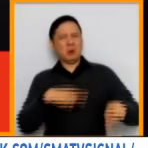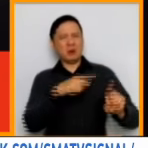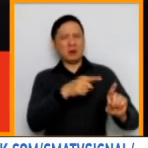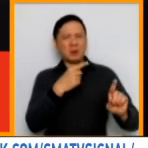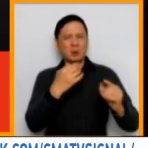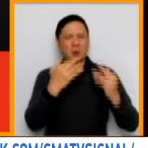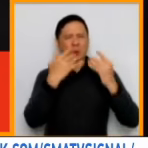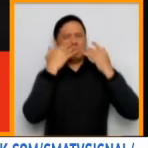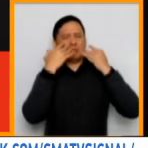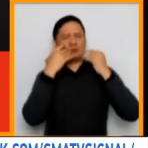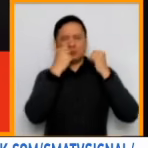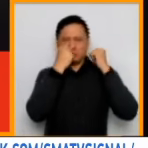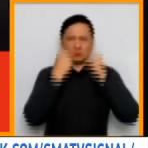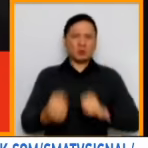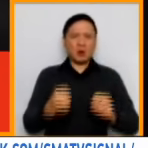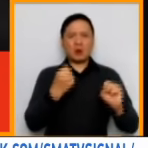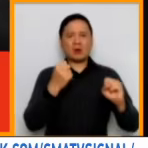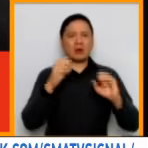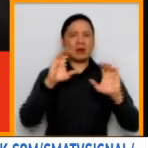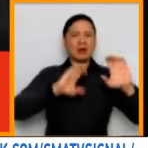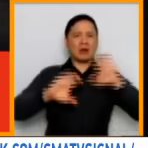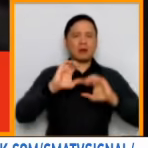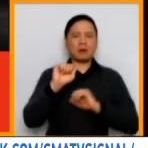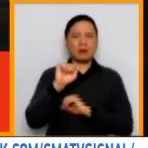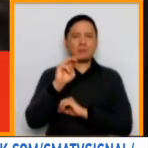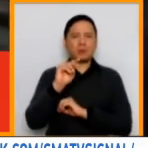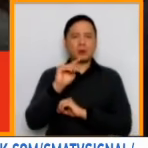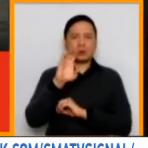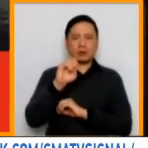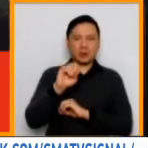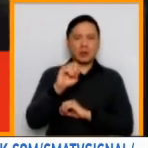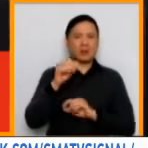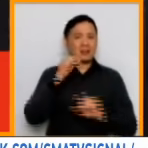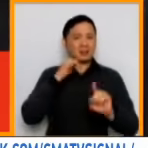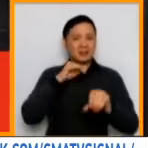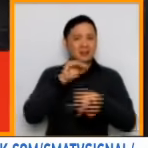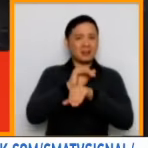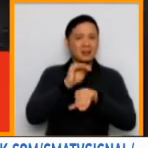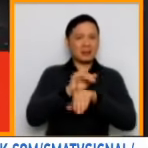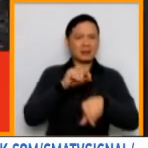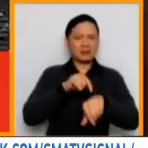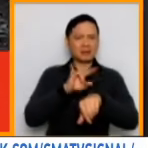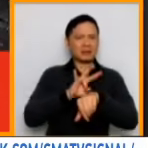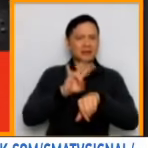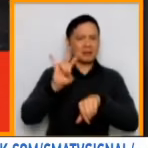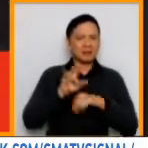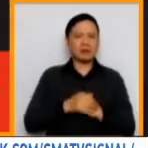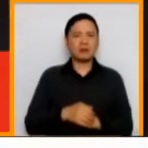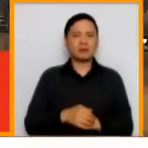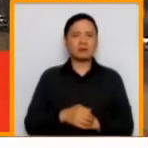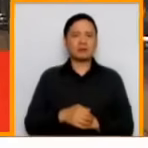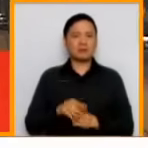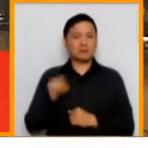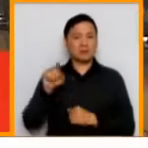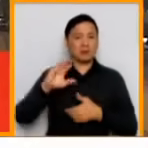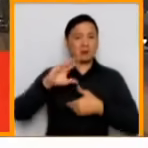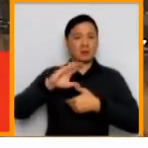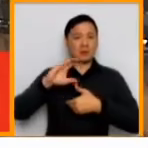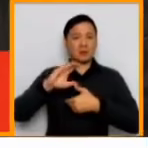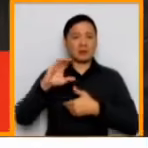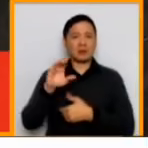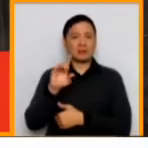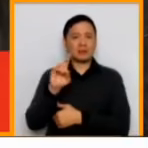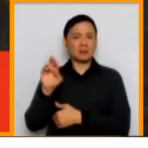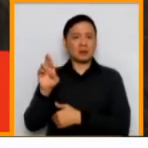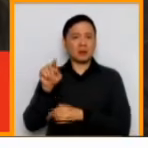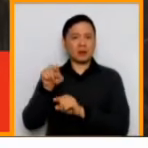cold storage facility pasado alas 7 kagabi. Ayon sa Caloocan Disaster Risk Reduction and Management Office, tumagas ang ammonia